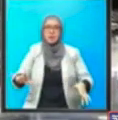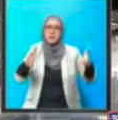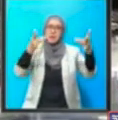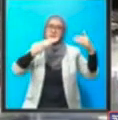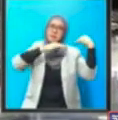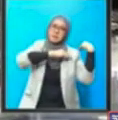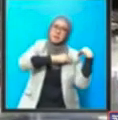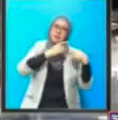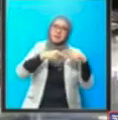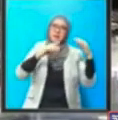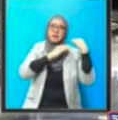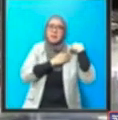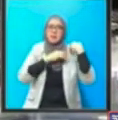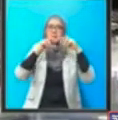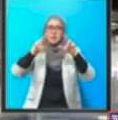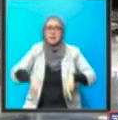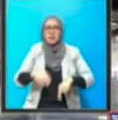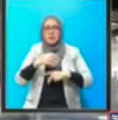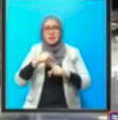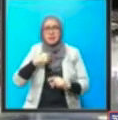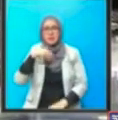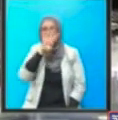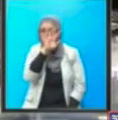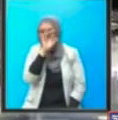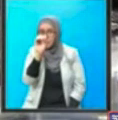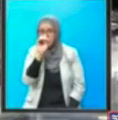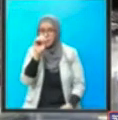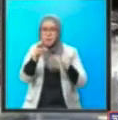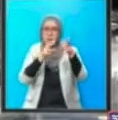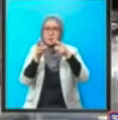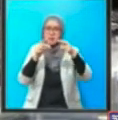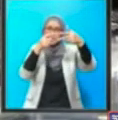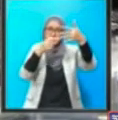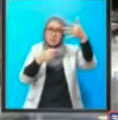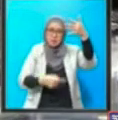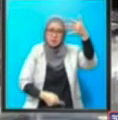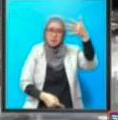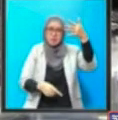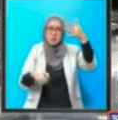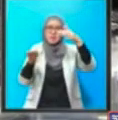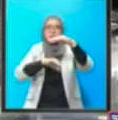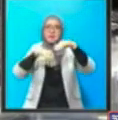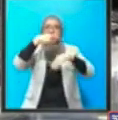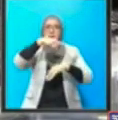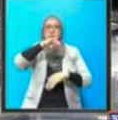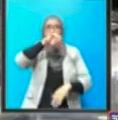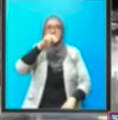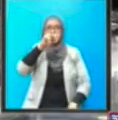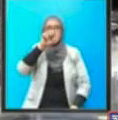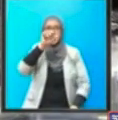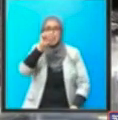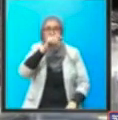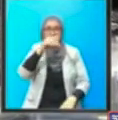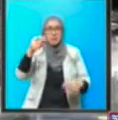ditanggung oleh rakyat terdapat Pak puluh inisiatif penilaian 35 biden di bawah penjana dan B pada